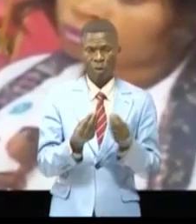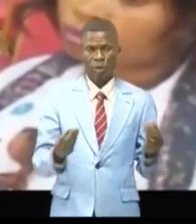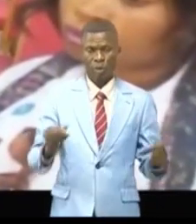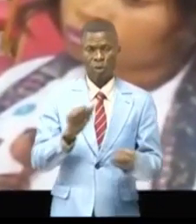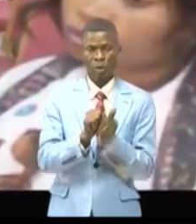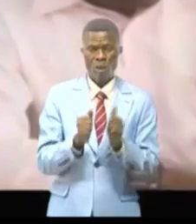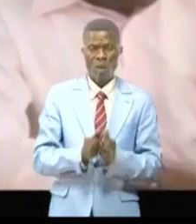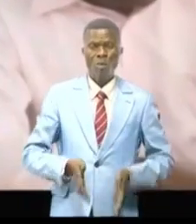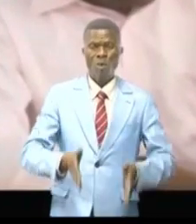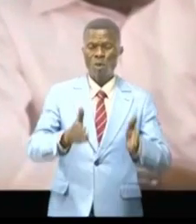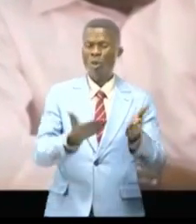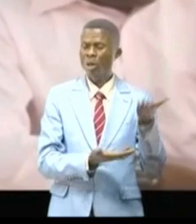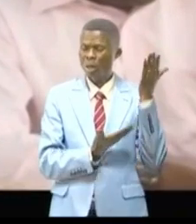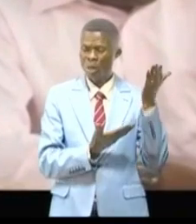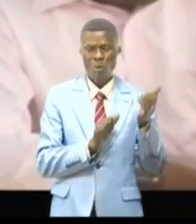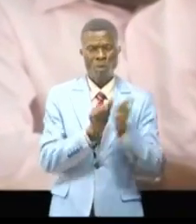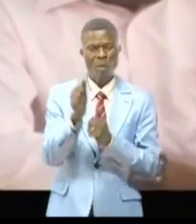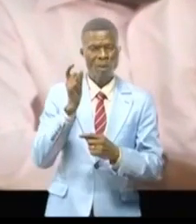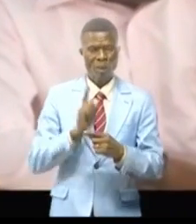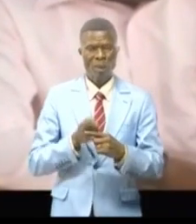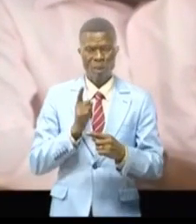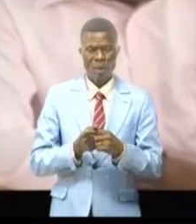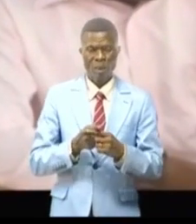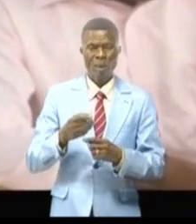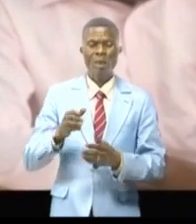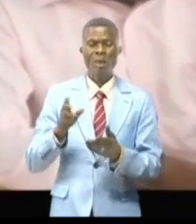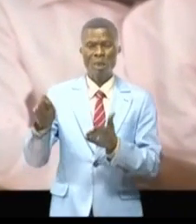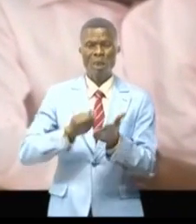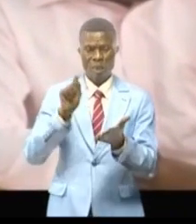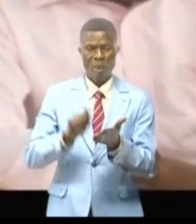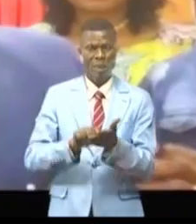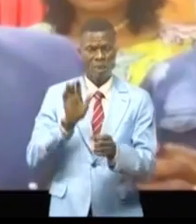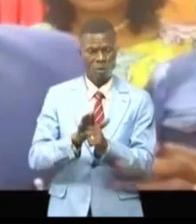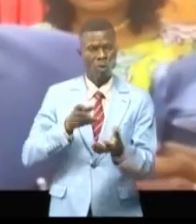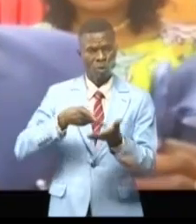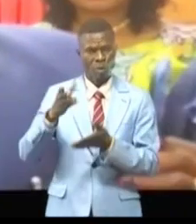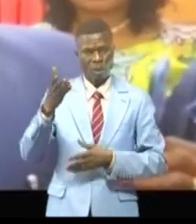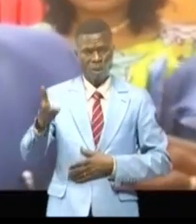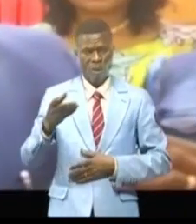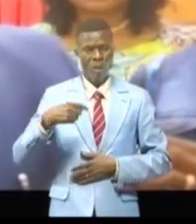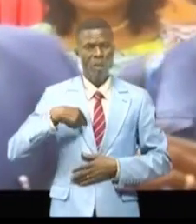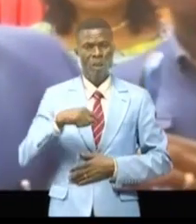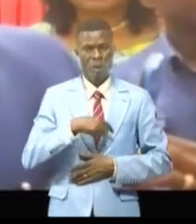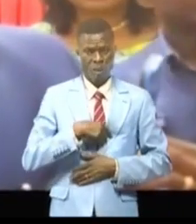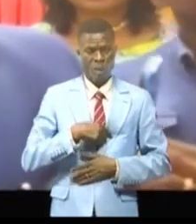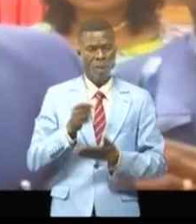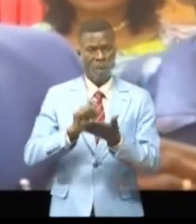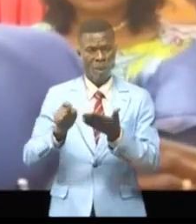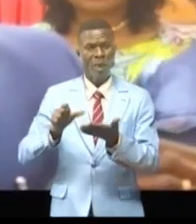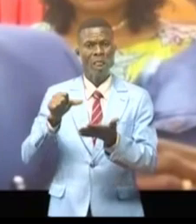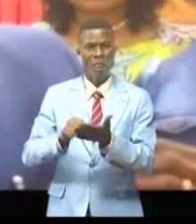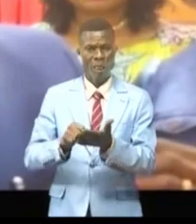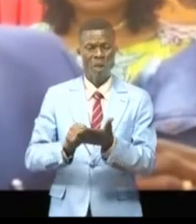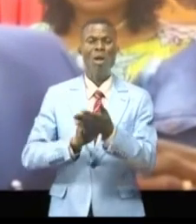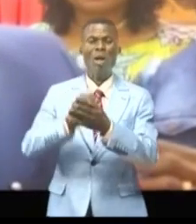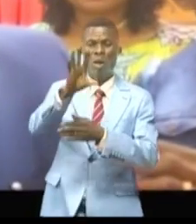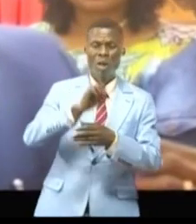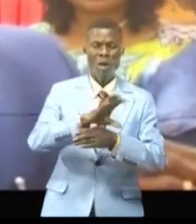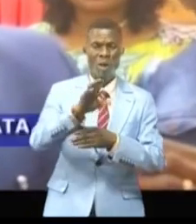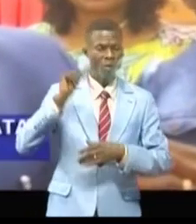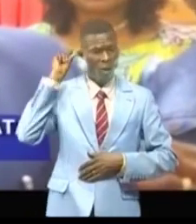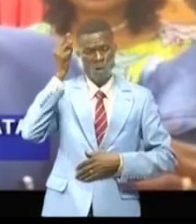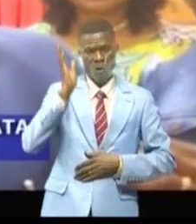cette impraticabilité de la route, alors que les taxes sont régulièrement payées. Nous avons déjà écrit, que ce soit au